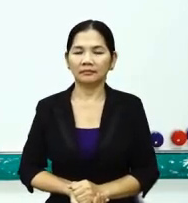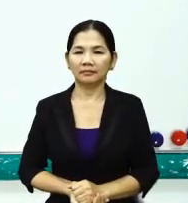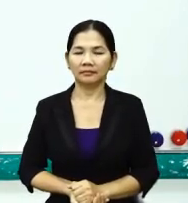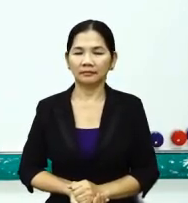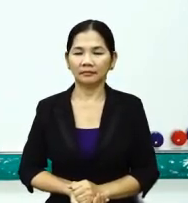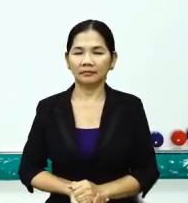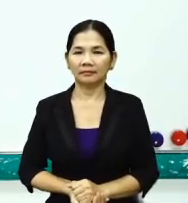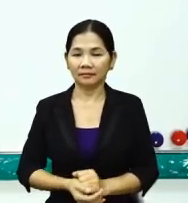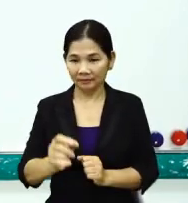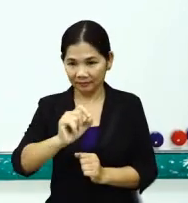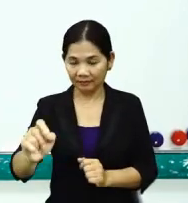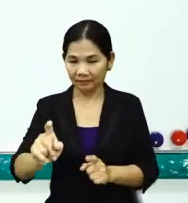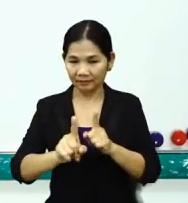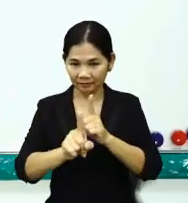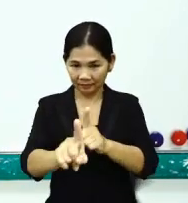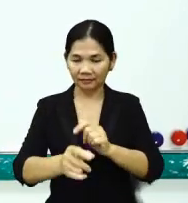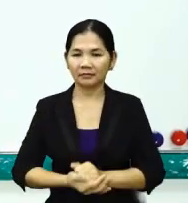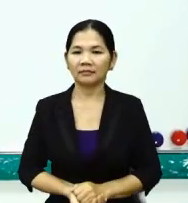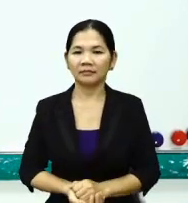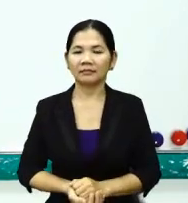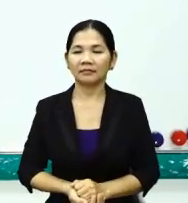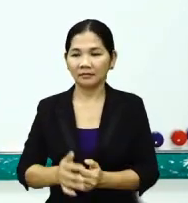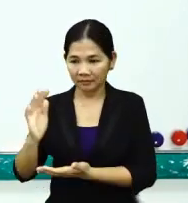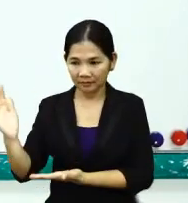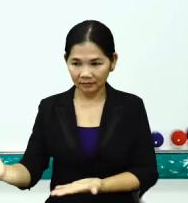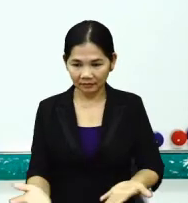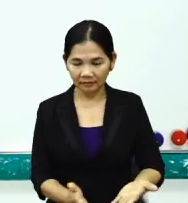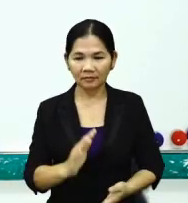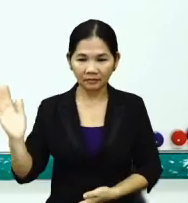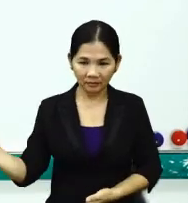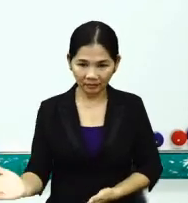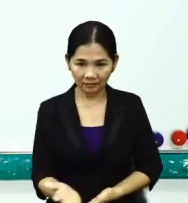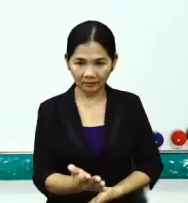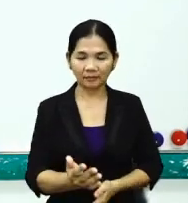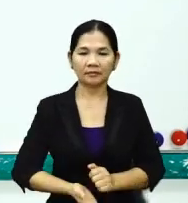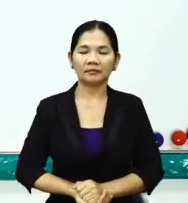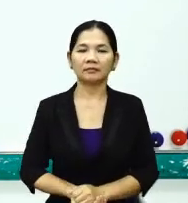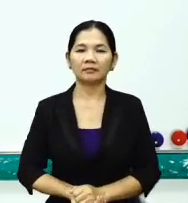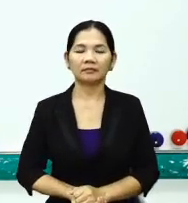chà sao xe bánh tó ảnh chơn nhiều